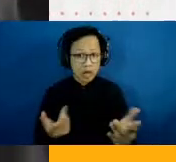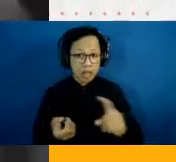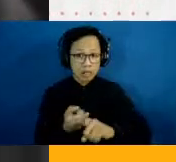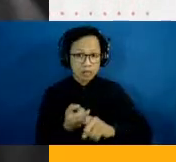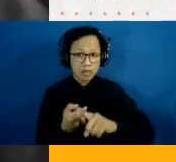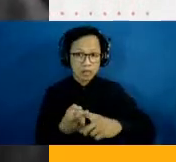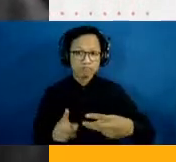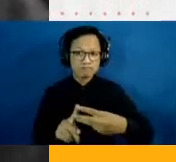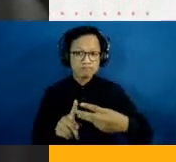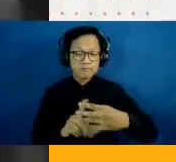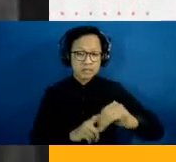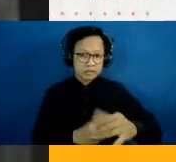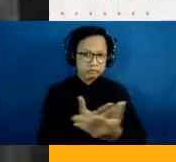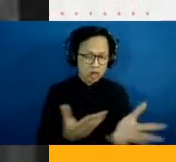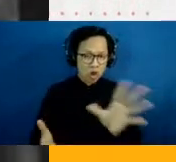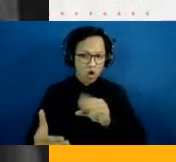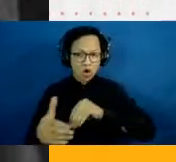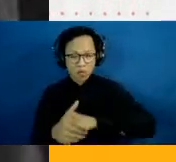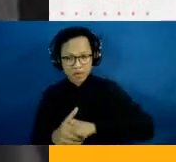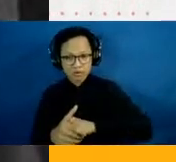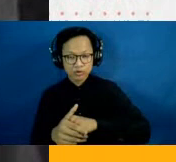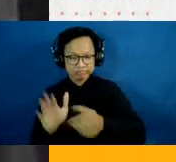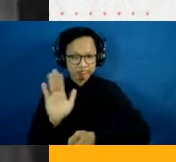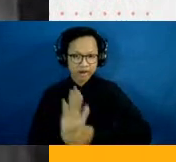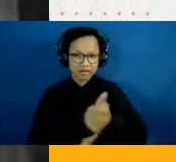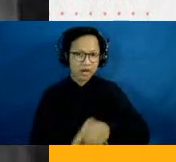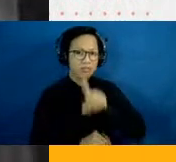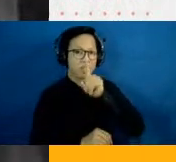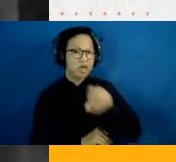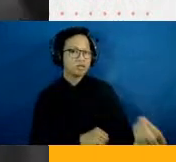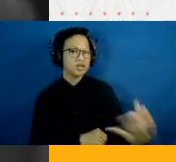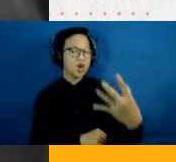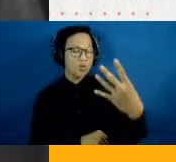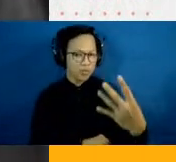akan memasuki sesi Q&A, sesi tanya-jawab dengan